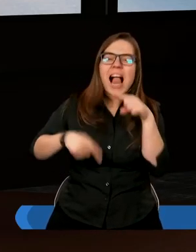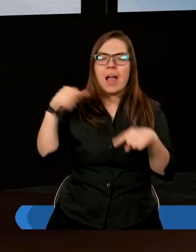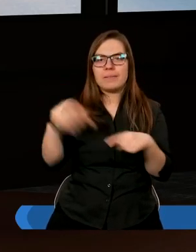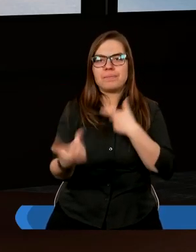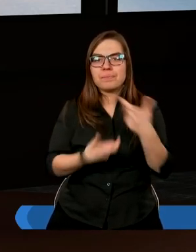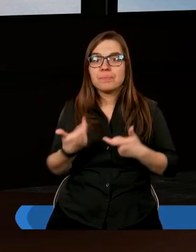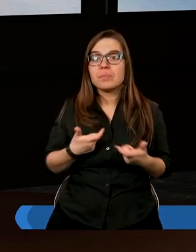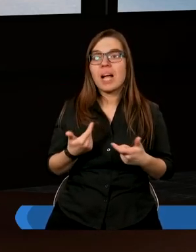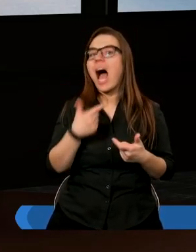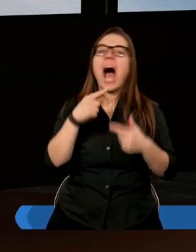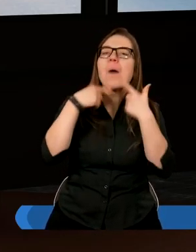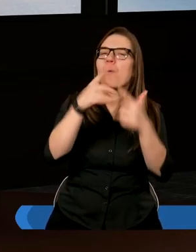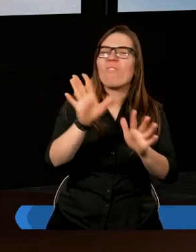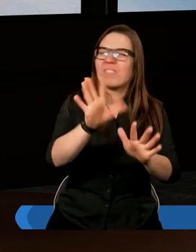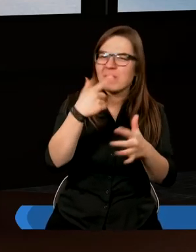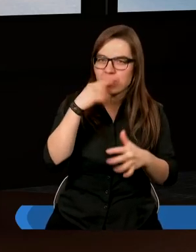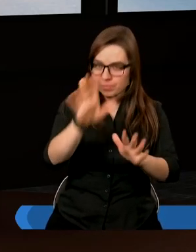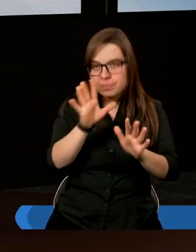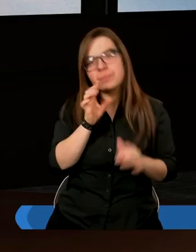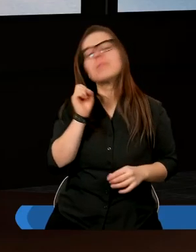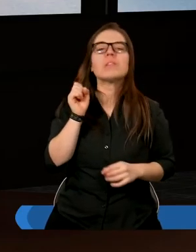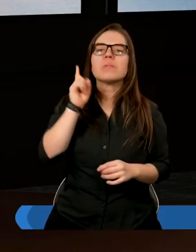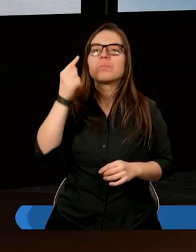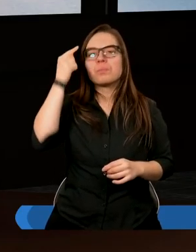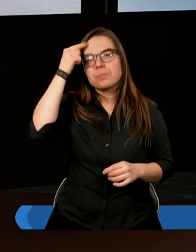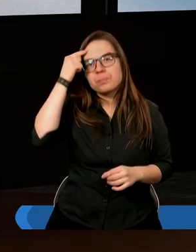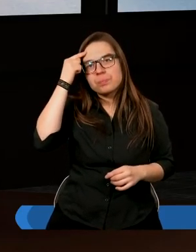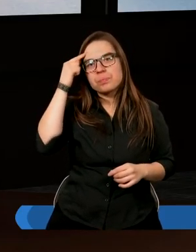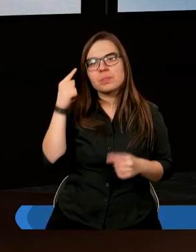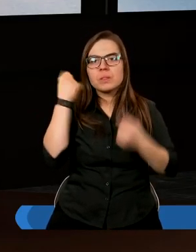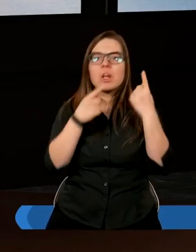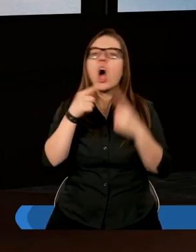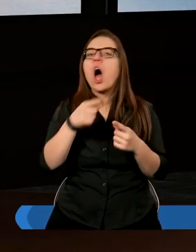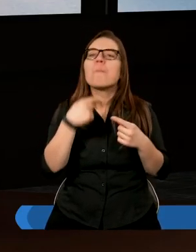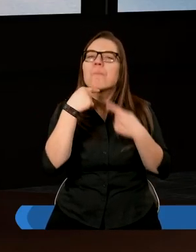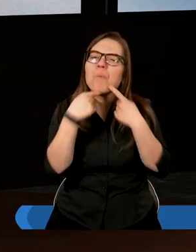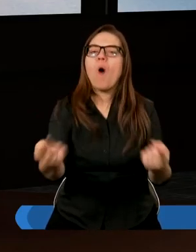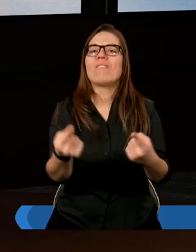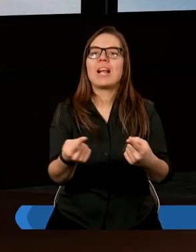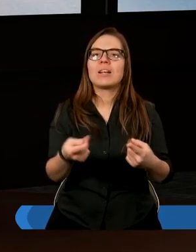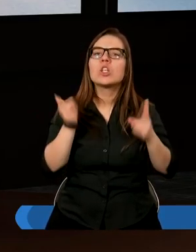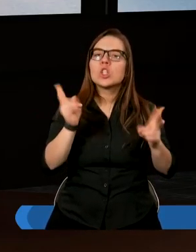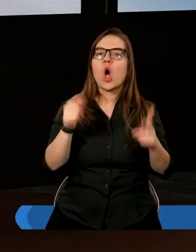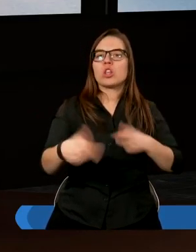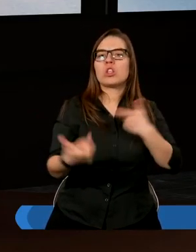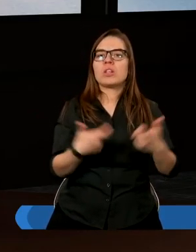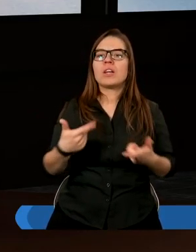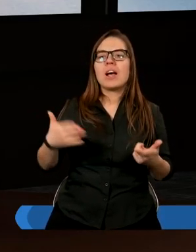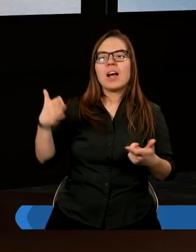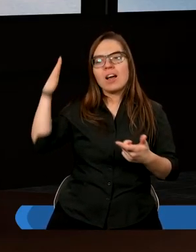ale kierowniczka przyszła i powiedziała tak, powiedzcie, kto to zrobił. Wiemy, że nie zrobiła tego Pani Estera.